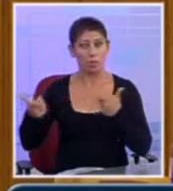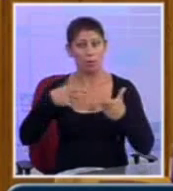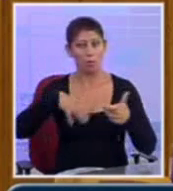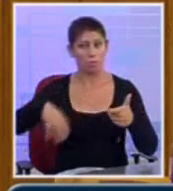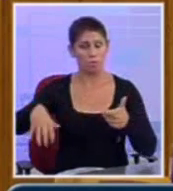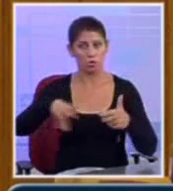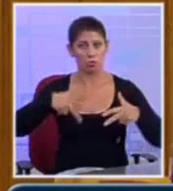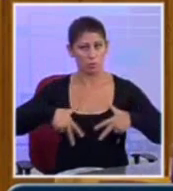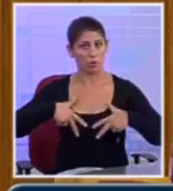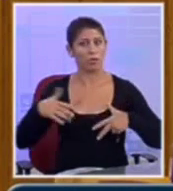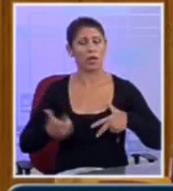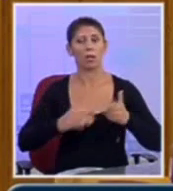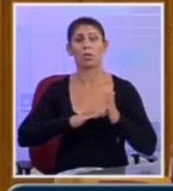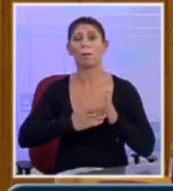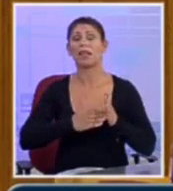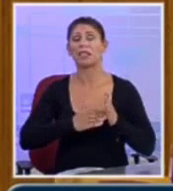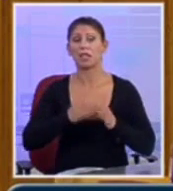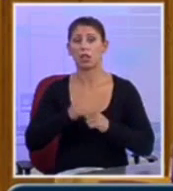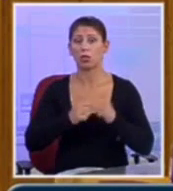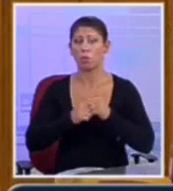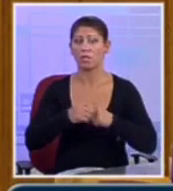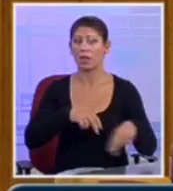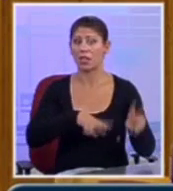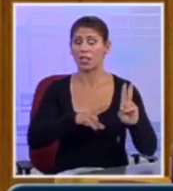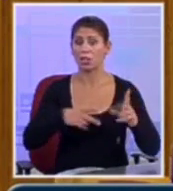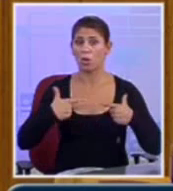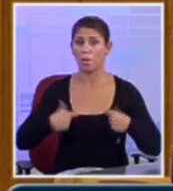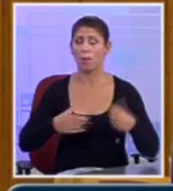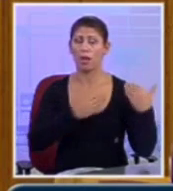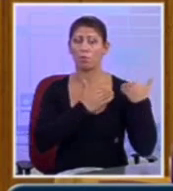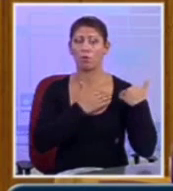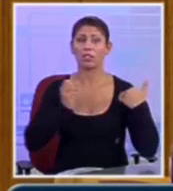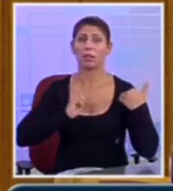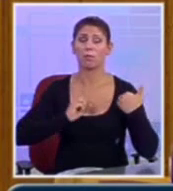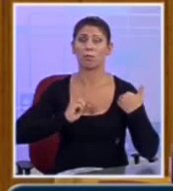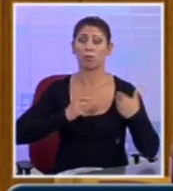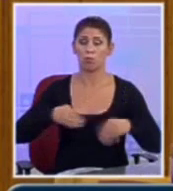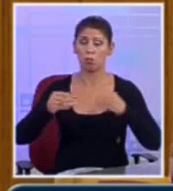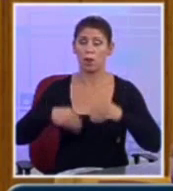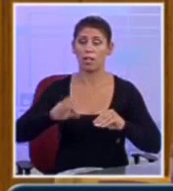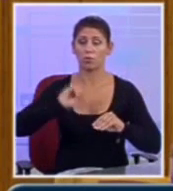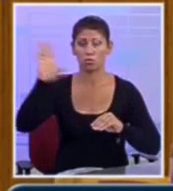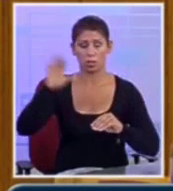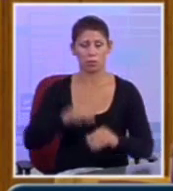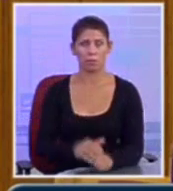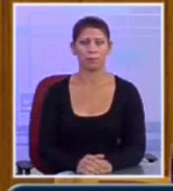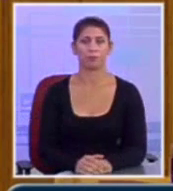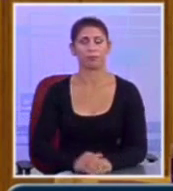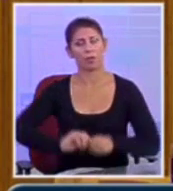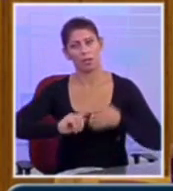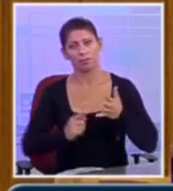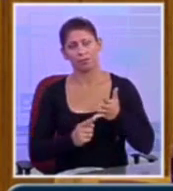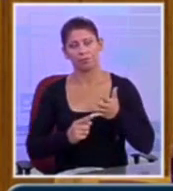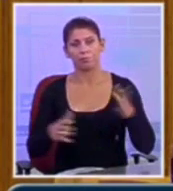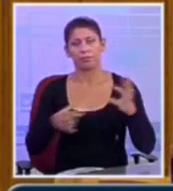Υπουργείου θα έχουν υπηρεσιακή δομή και εκτελεστικό μέλος με αρμοδιότητα στην εξωστρέφεια. Και πέμπτος άξονας, η σύνδεση